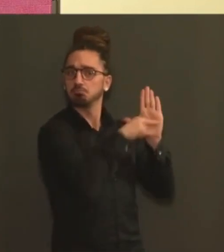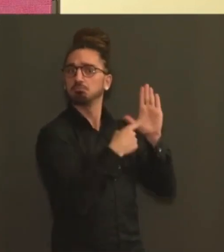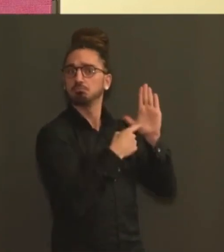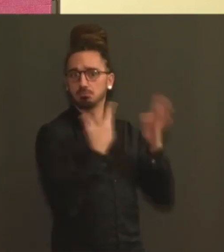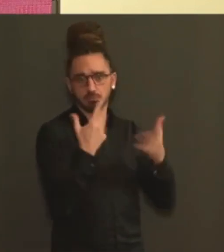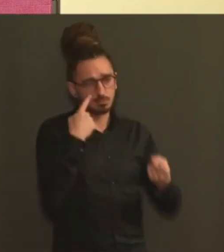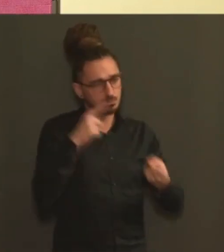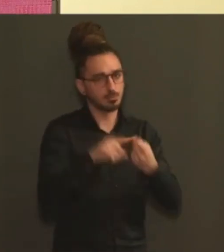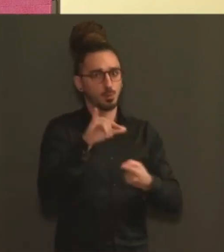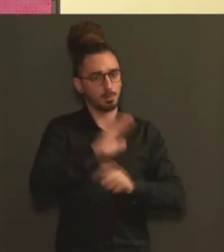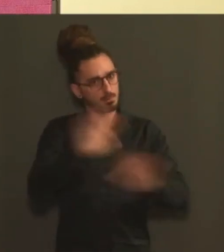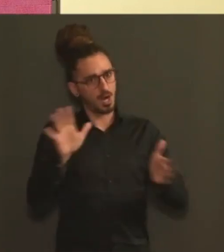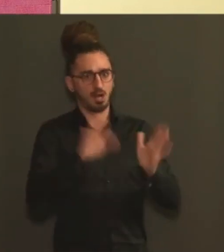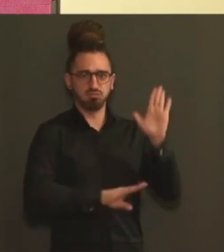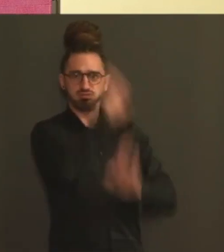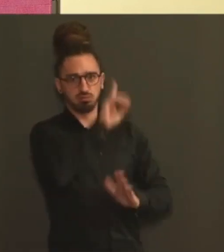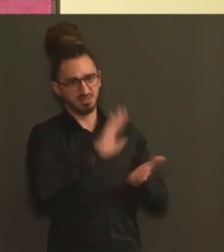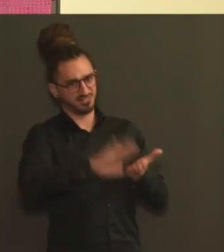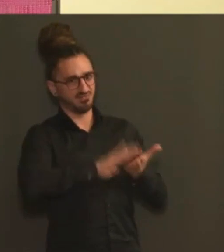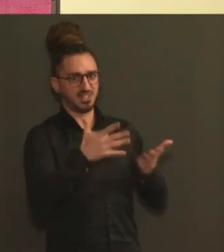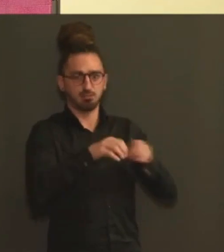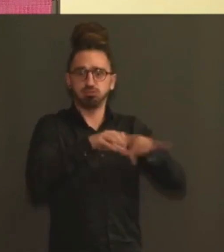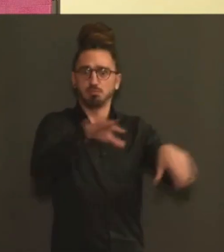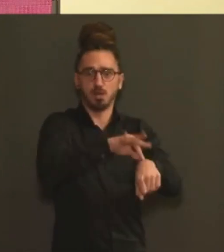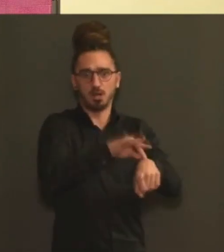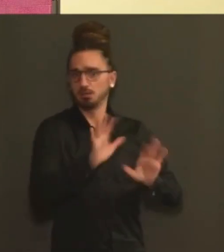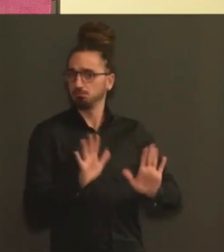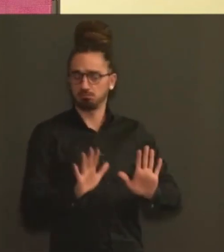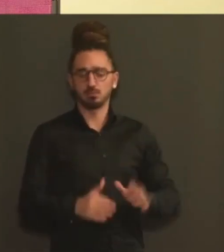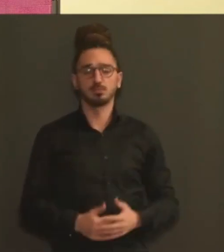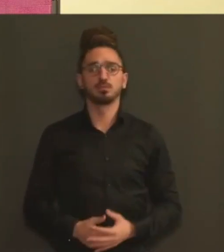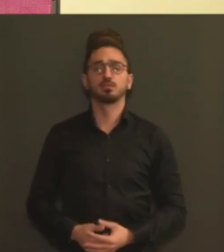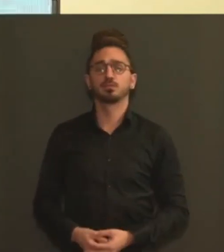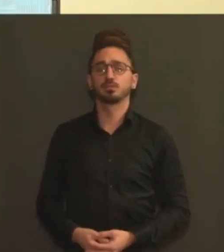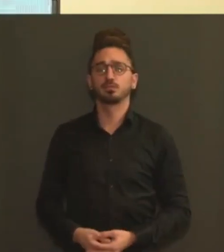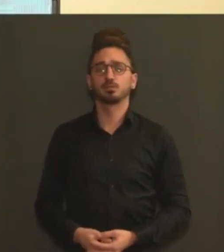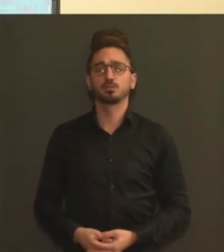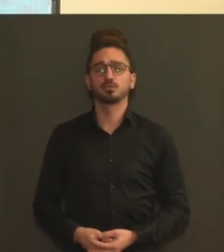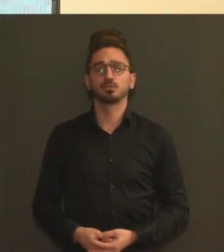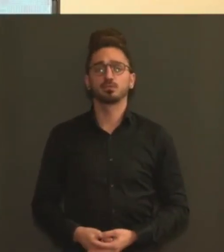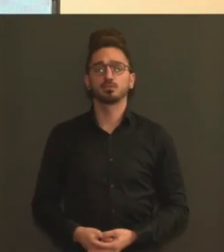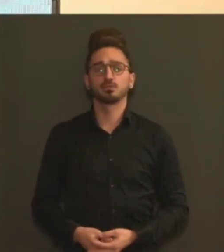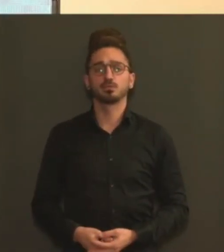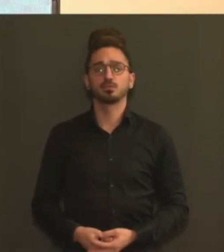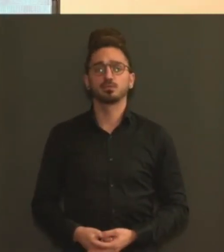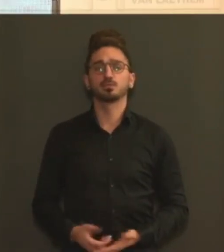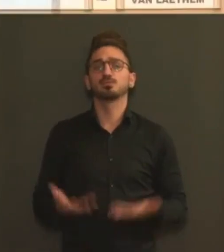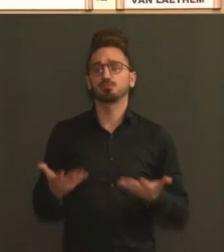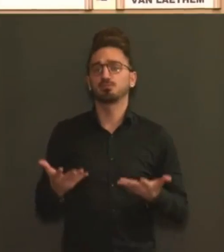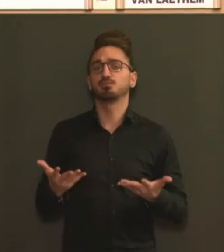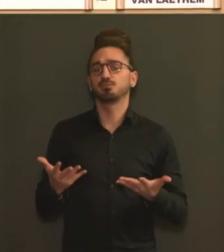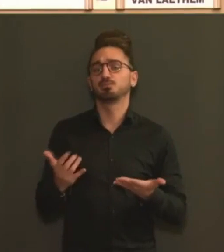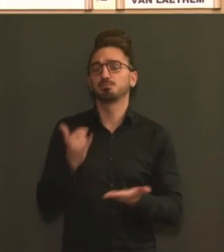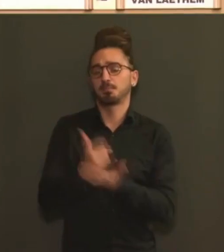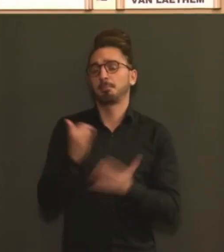transmissions au sein des familles lors de ces congés. Ceci étant, il reste un nombre significatif de